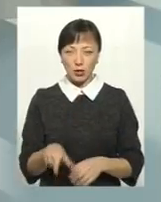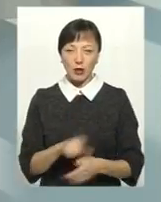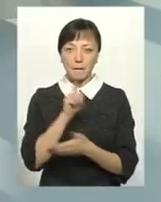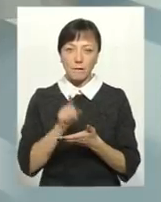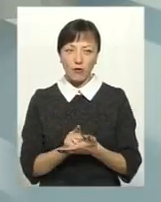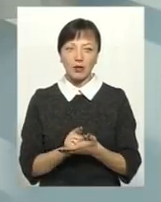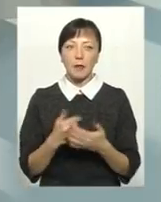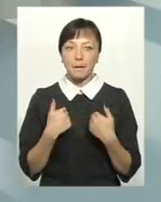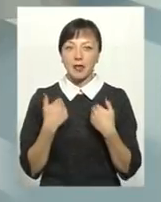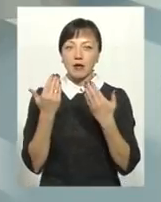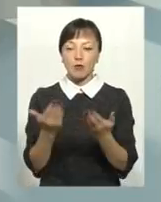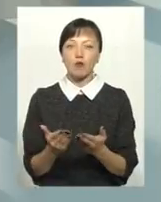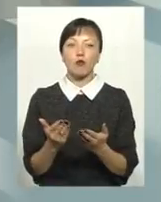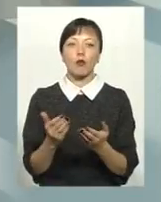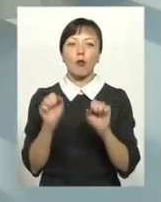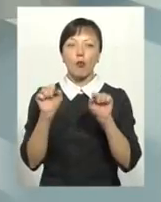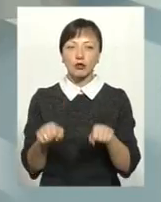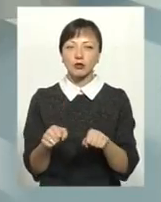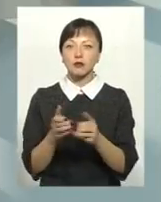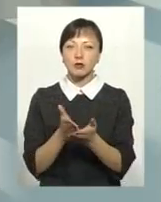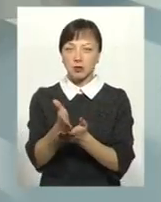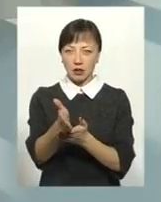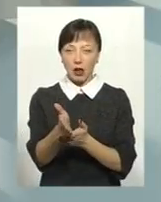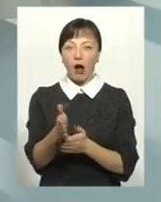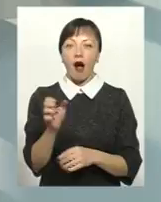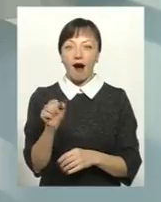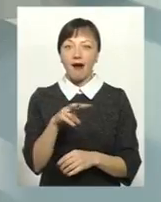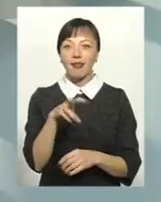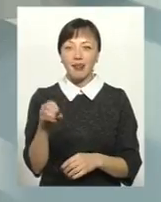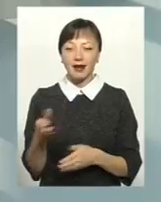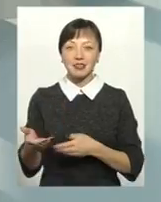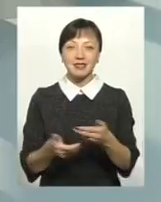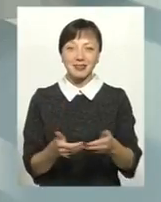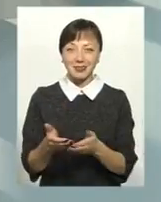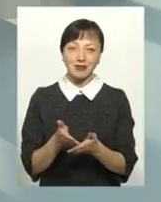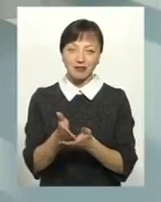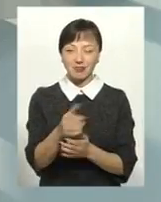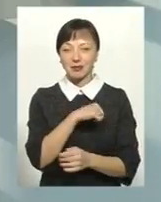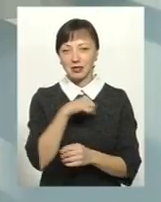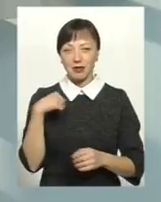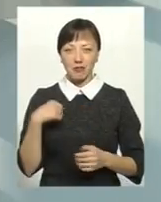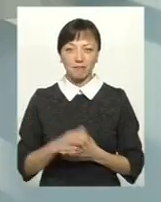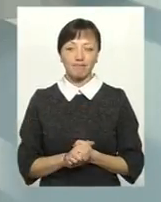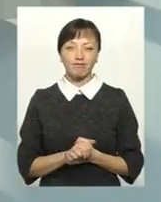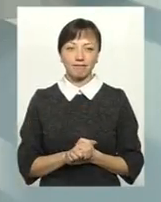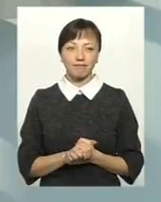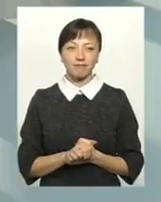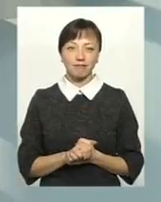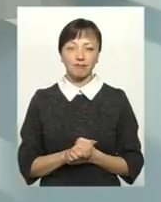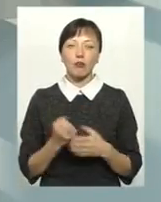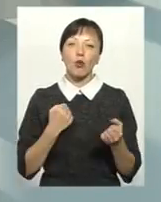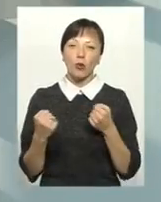повинна, ми можемо вказати дорогу, але йти по цій дорозі він повинен сам пройти цю